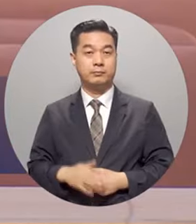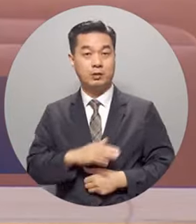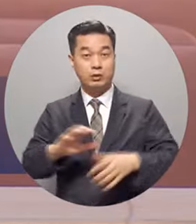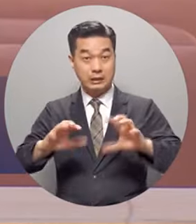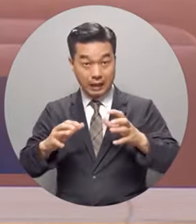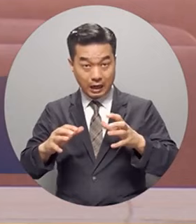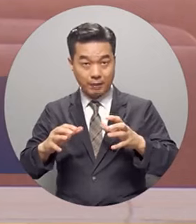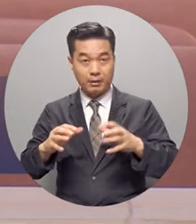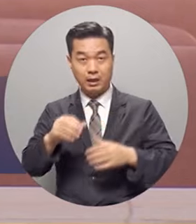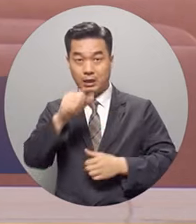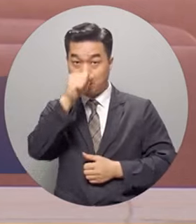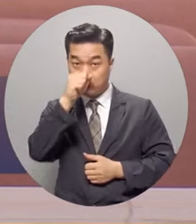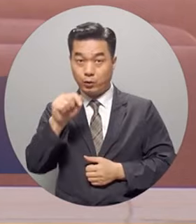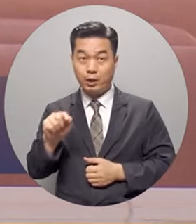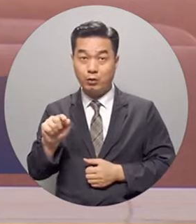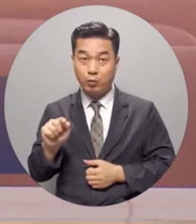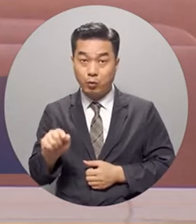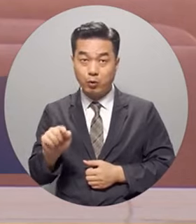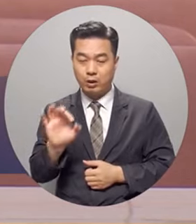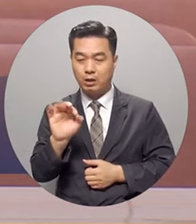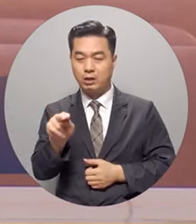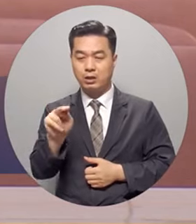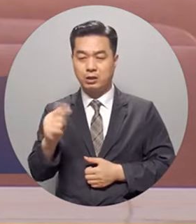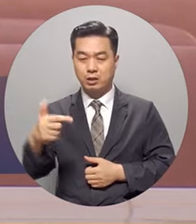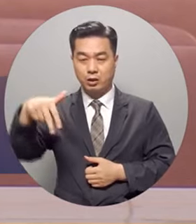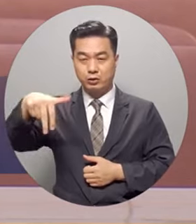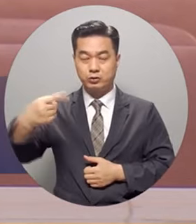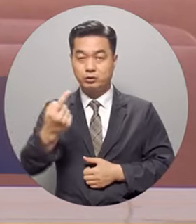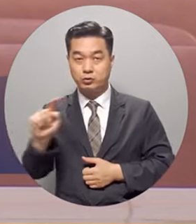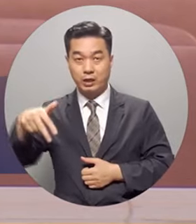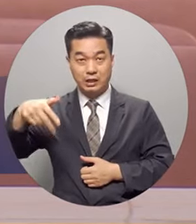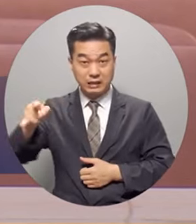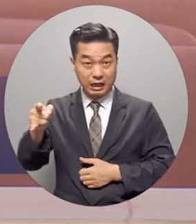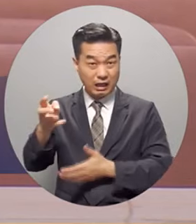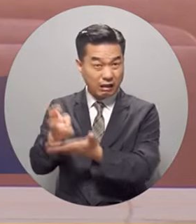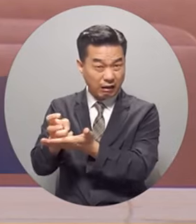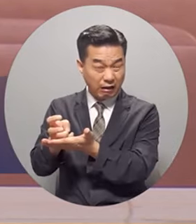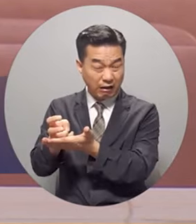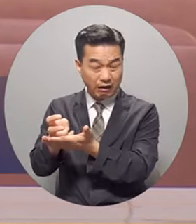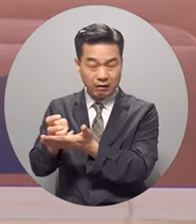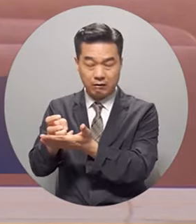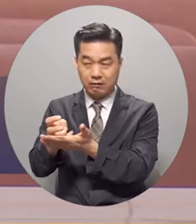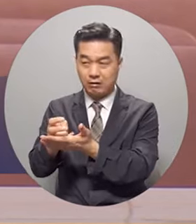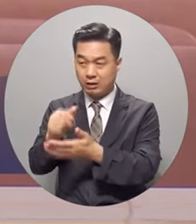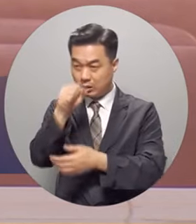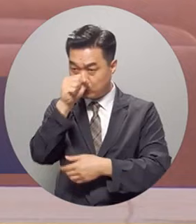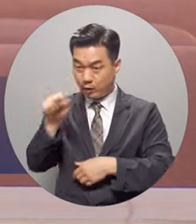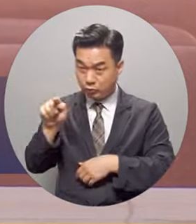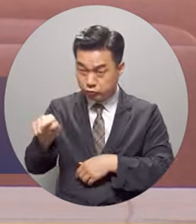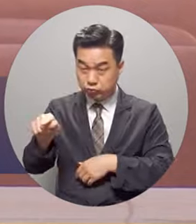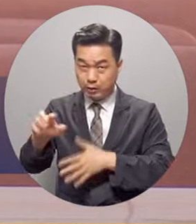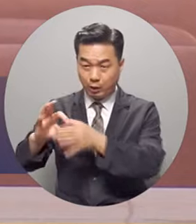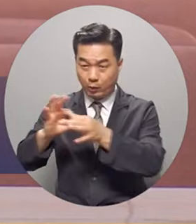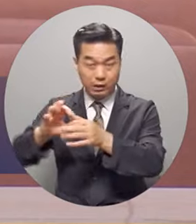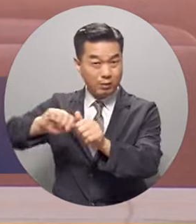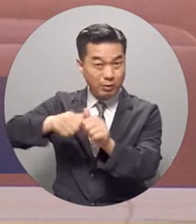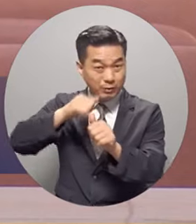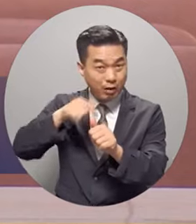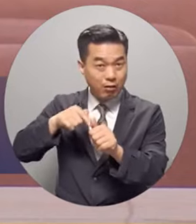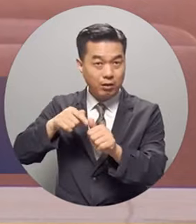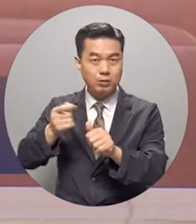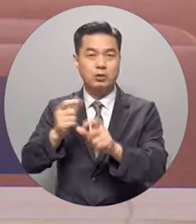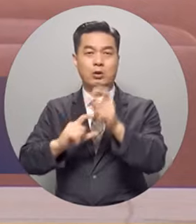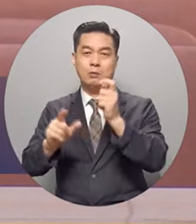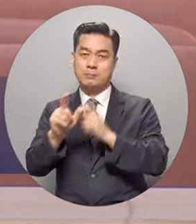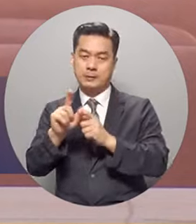이른바 좋아요 네. 연좌제가 있는지도 모르겠고요. 그래서 좋아요 표시를 하는 것에 조금 더 손가락